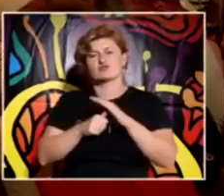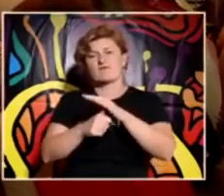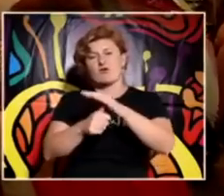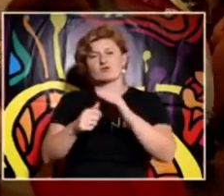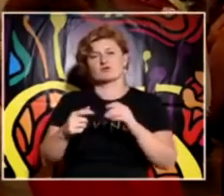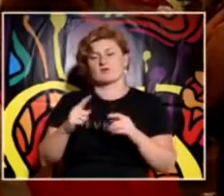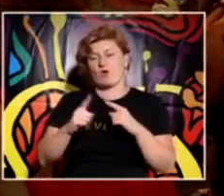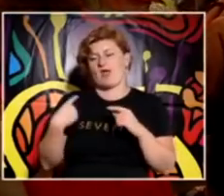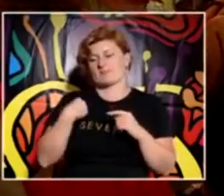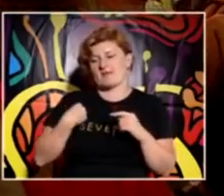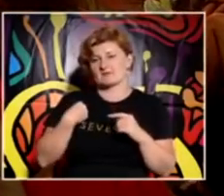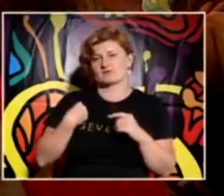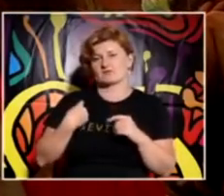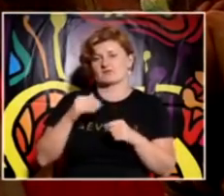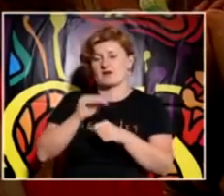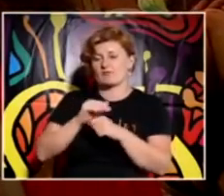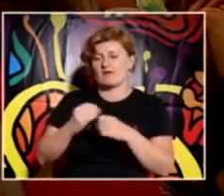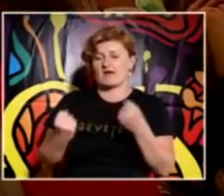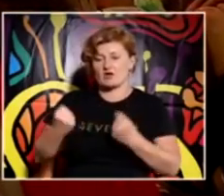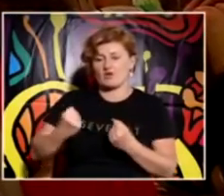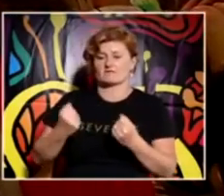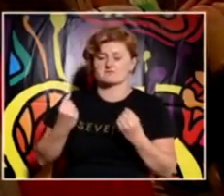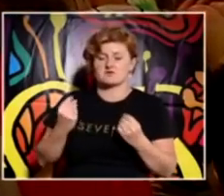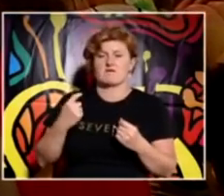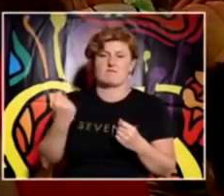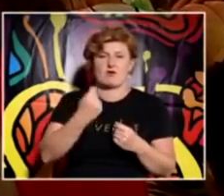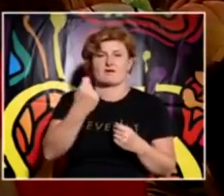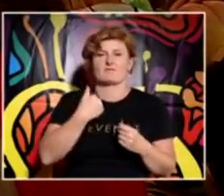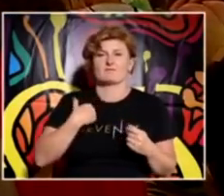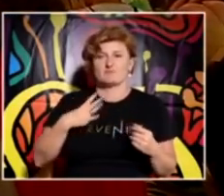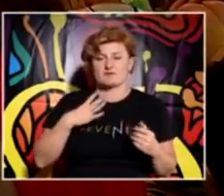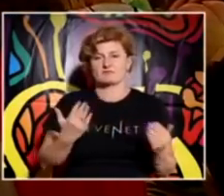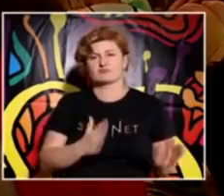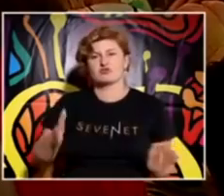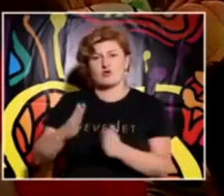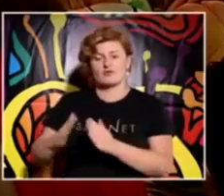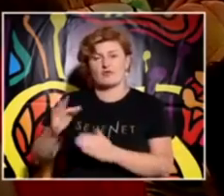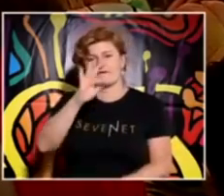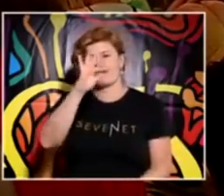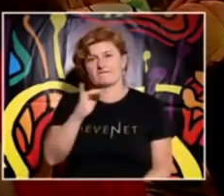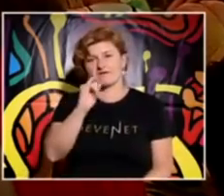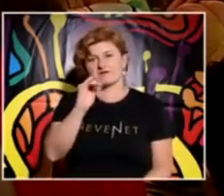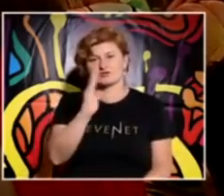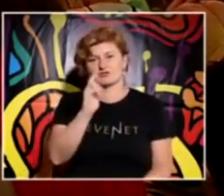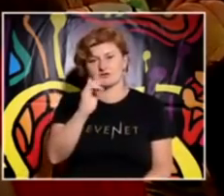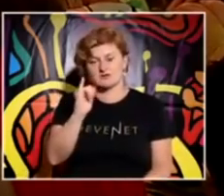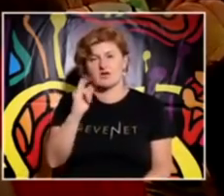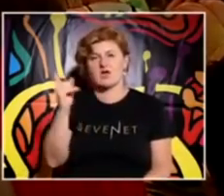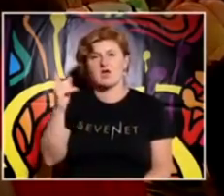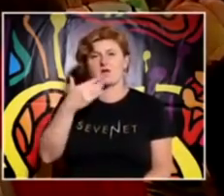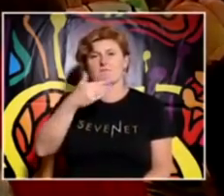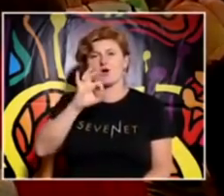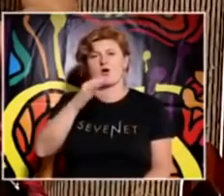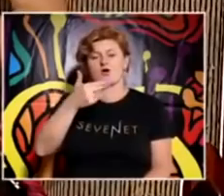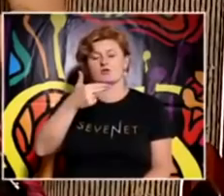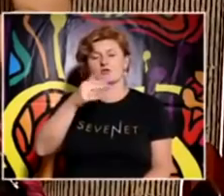nam kolejnego kierowcę, pojechaliśmy. Byliśmy też przygotowani na to, przygotowaliśmy sobie fiszki, no bo w Mongolii mało kto rozmawia po angielsku, zwłaszcza